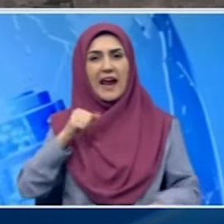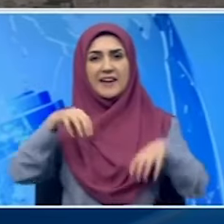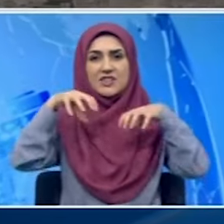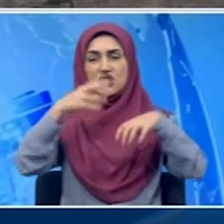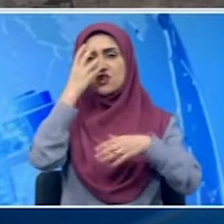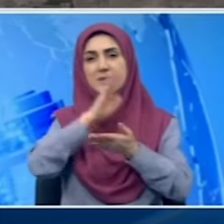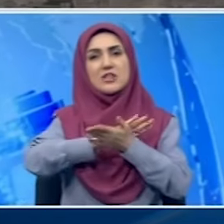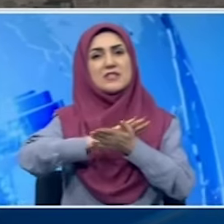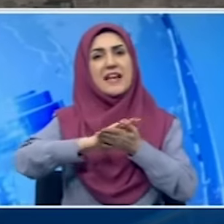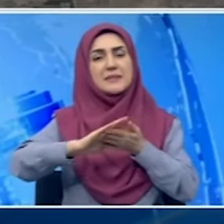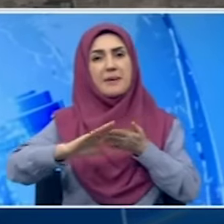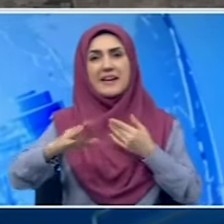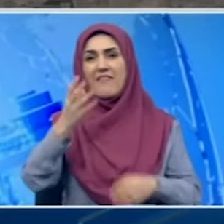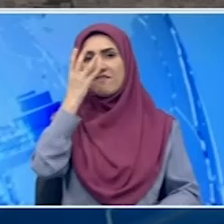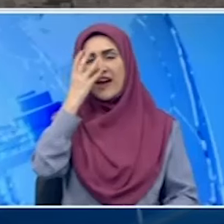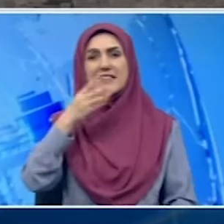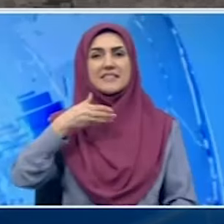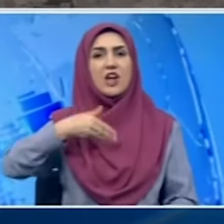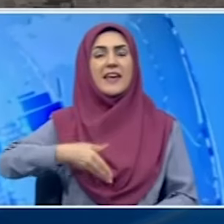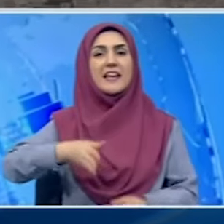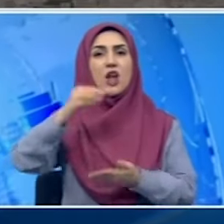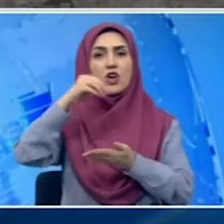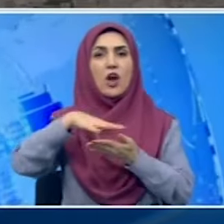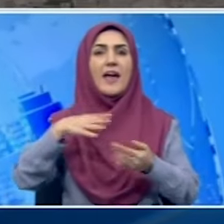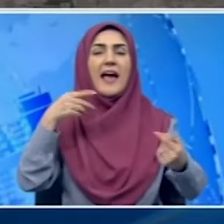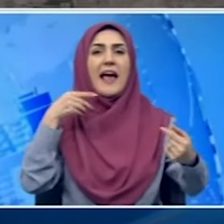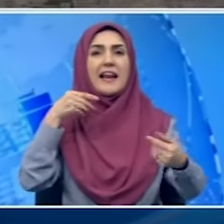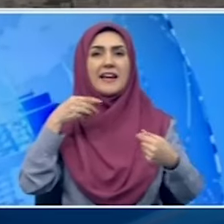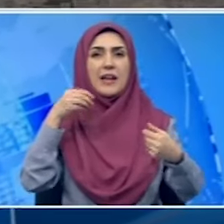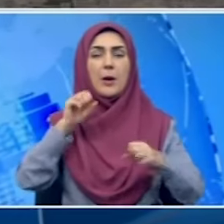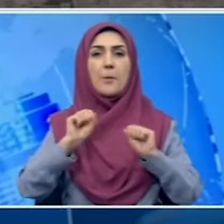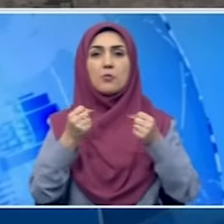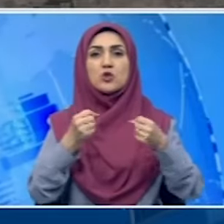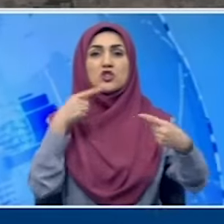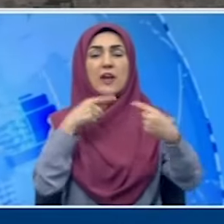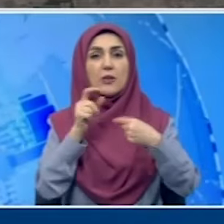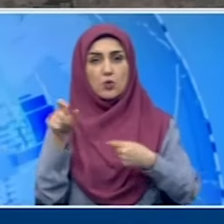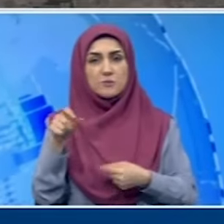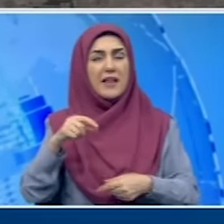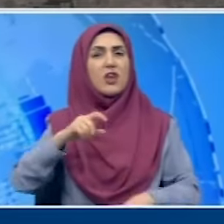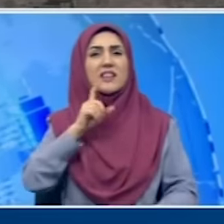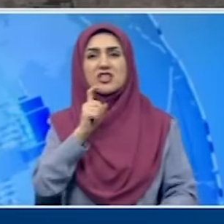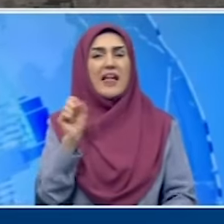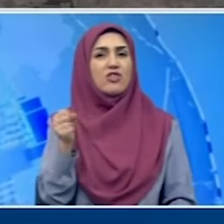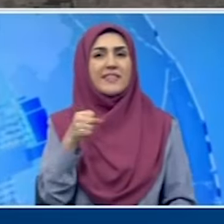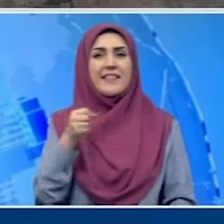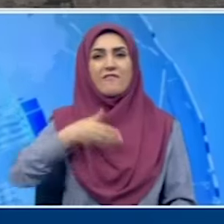هم به استناد یک نظرسنجی در فلسطین اشغالی گزارش داده پس از یک سال جنگ و کشتار در